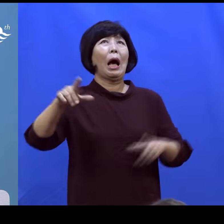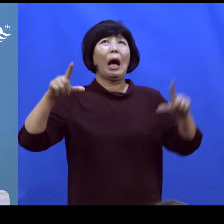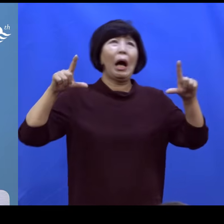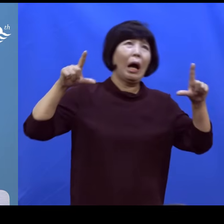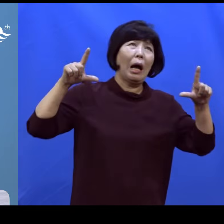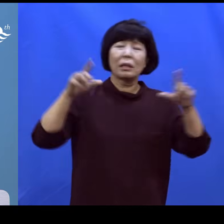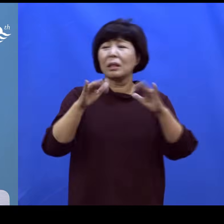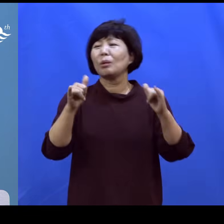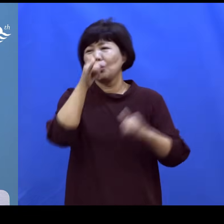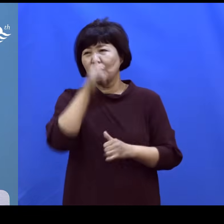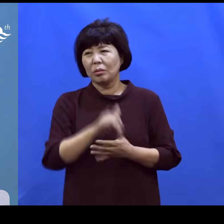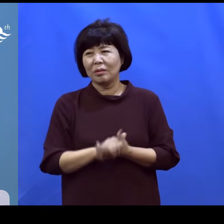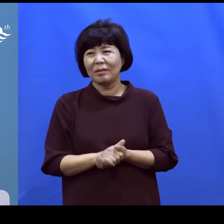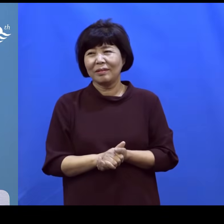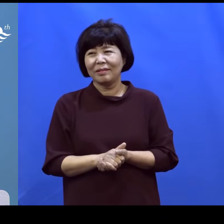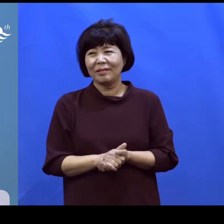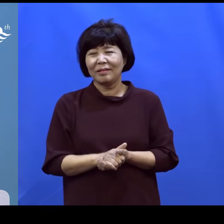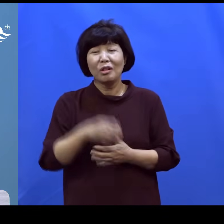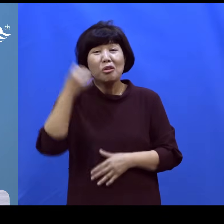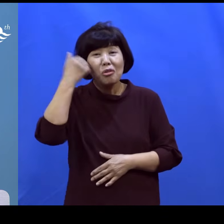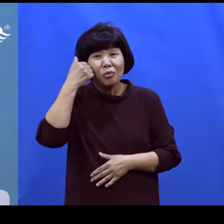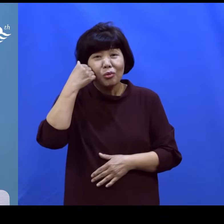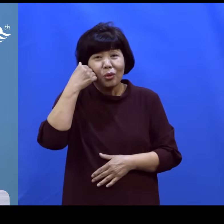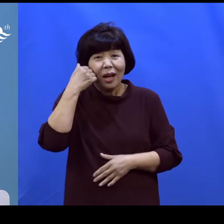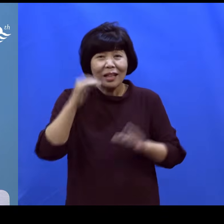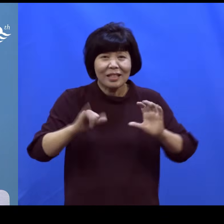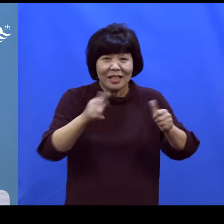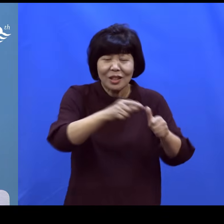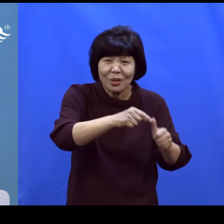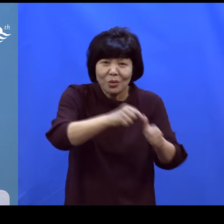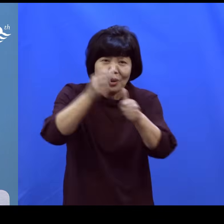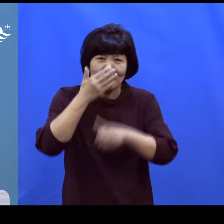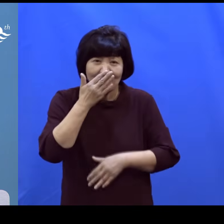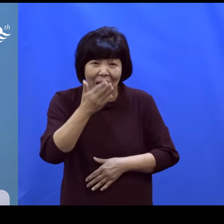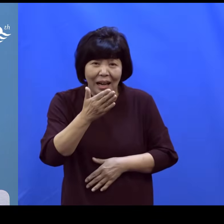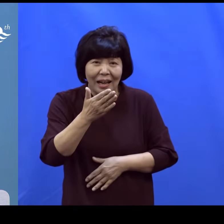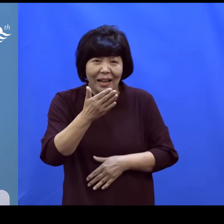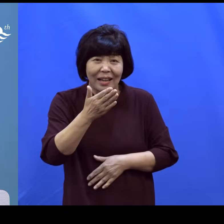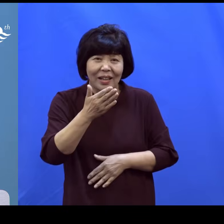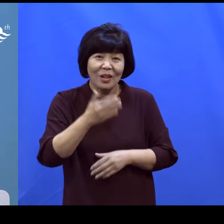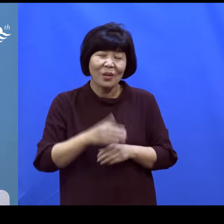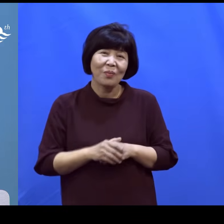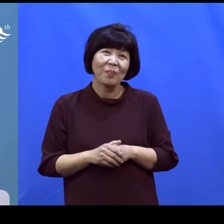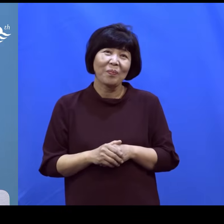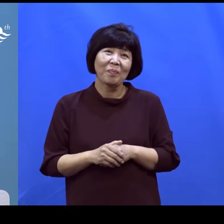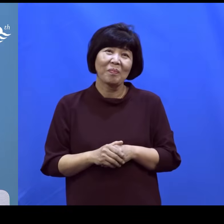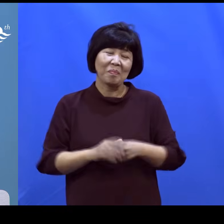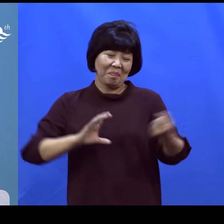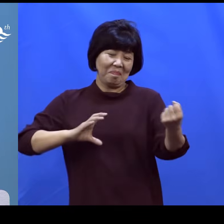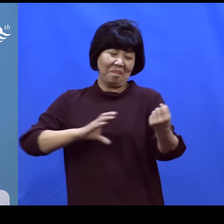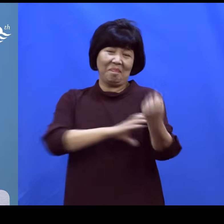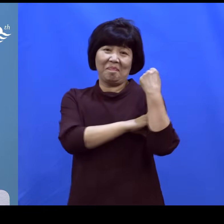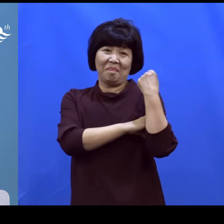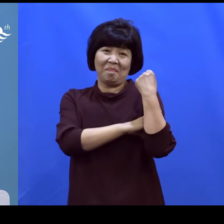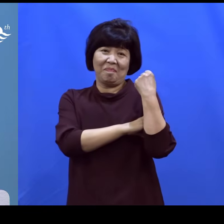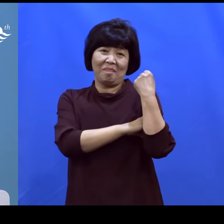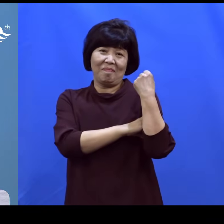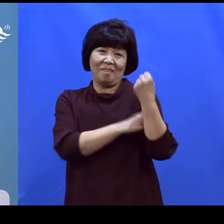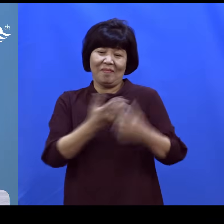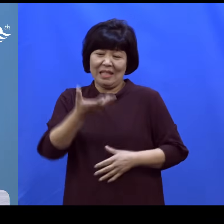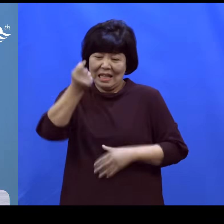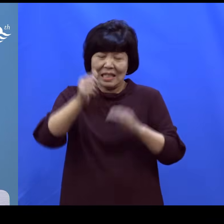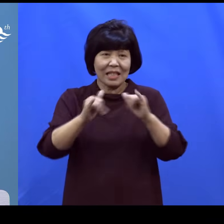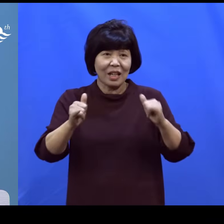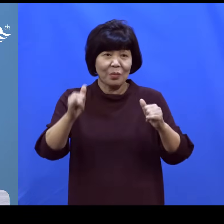누가 세상을 구원할 수 있습니까? 어떤 힘이, 어떤 권력이 세상을 구원할 수가 있습니까?